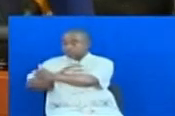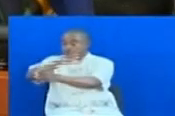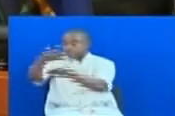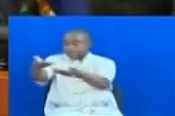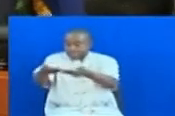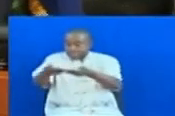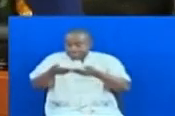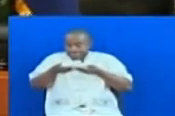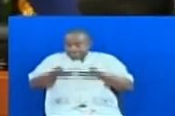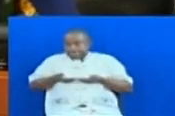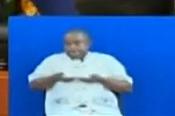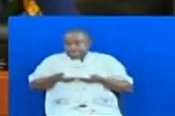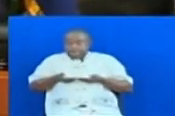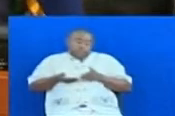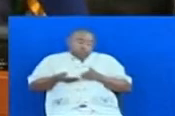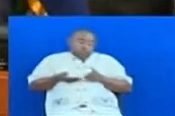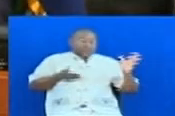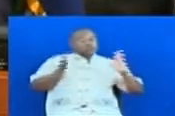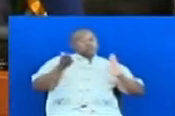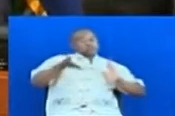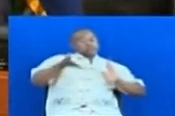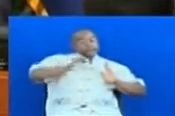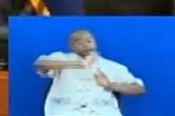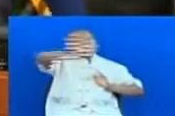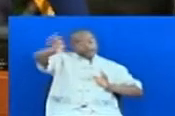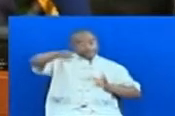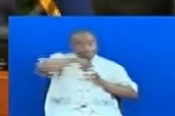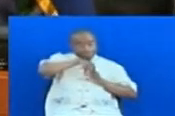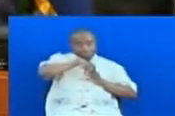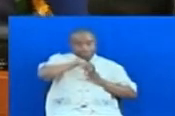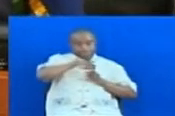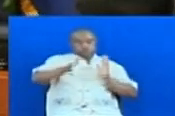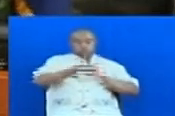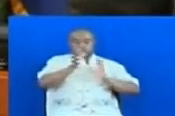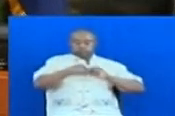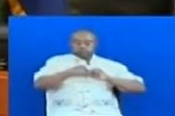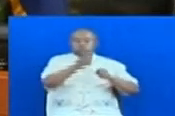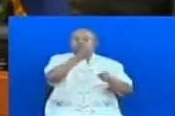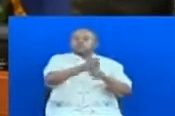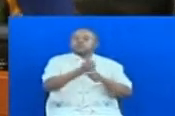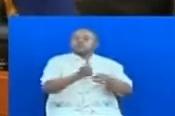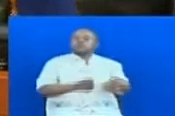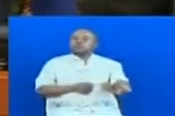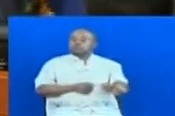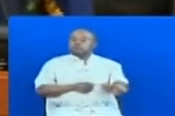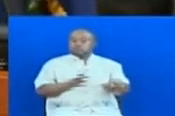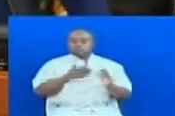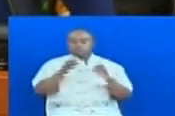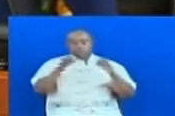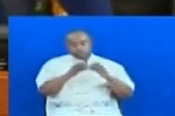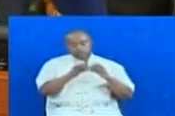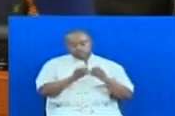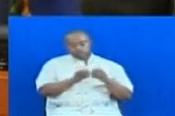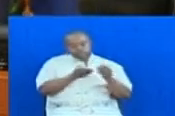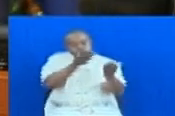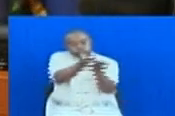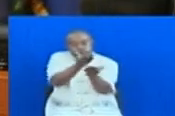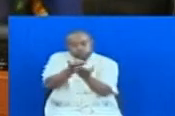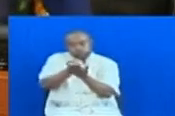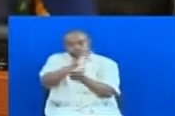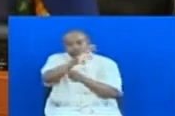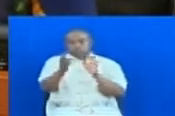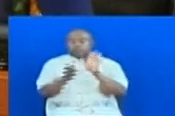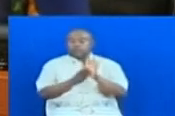na upande wa serikali na watayafanyia kazi kwa kadri kamati ilivyoagiza, na kwa sasa kwa sababu